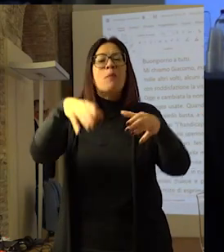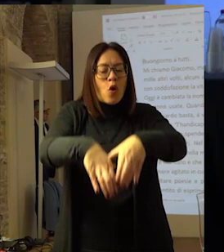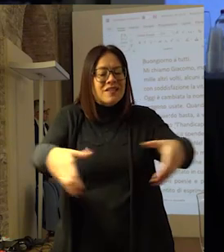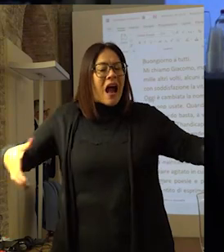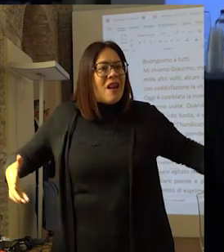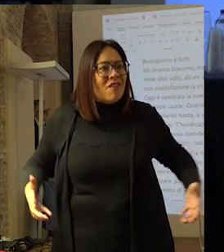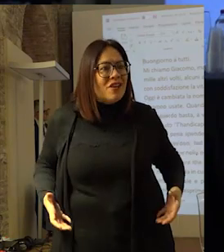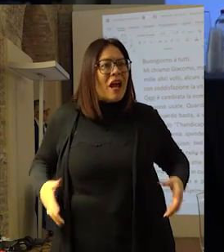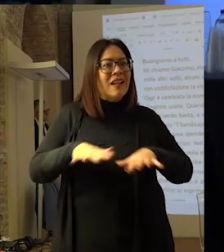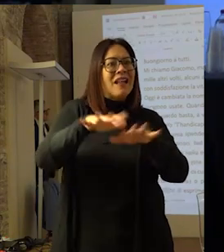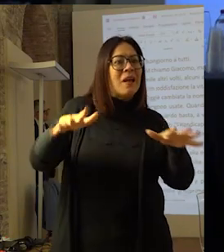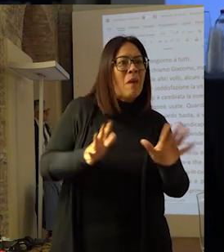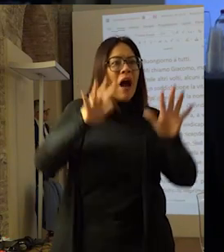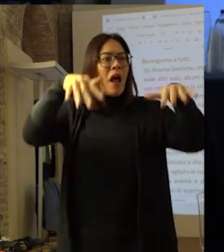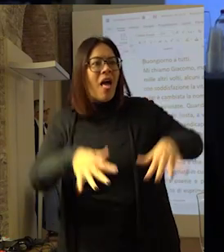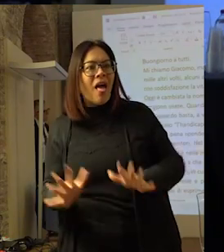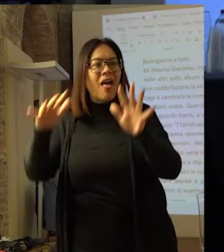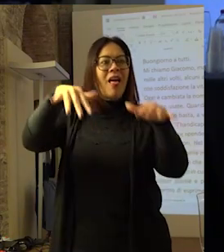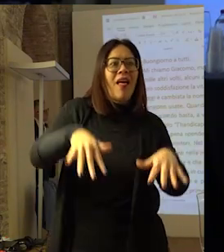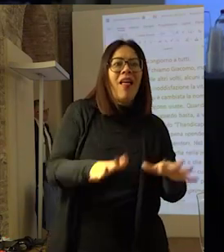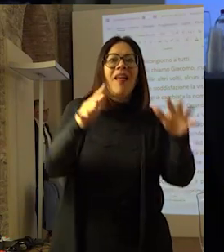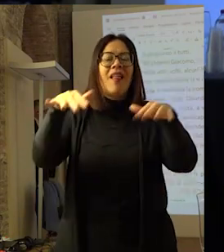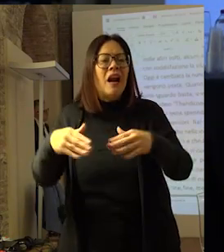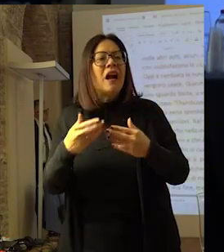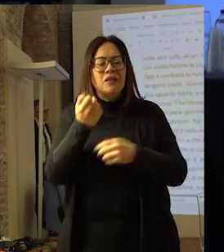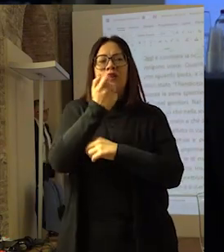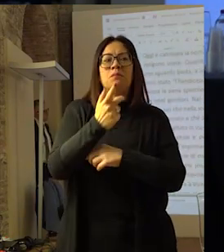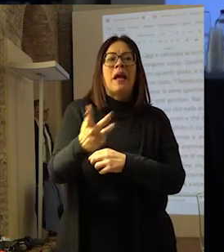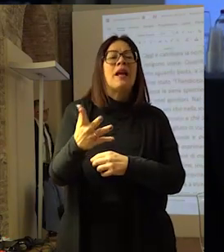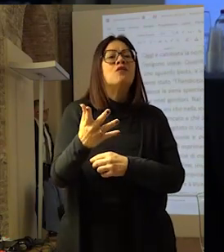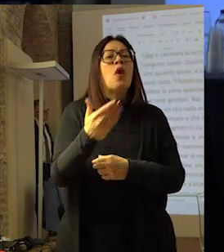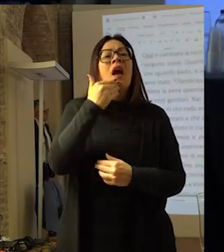mi sono spesso trovato a nuotare è stata la poesia.